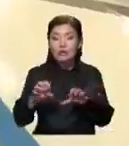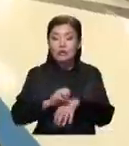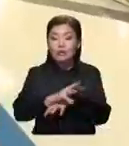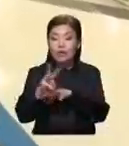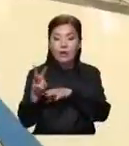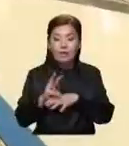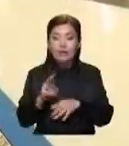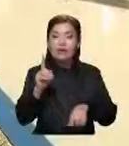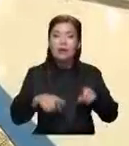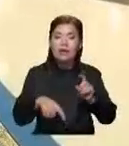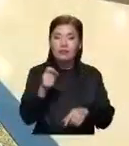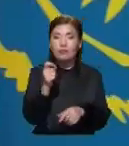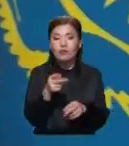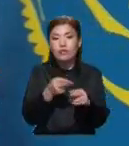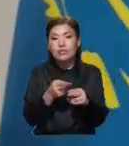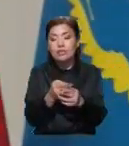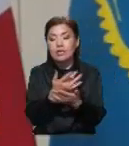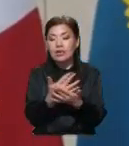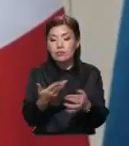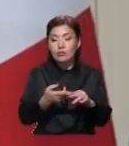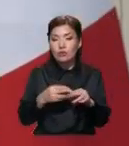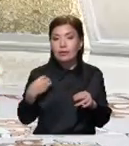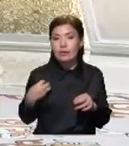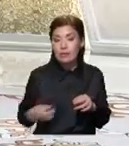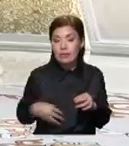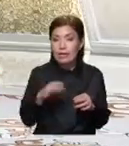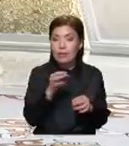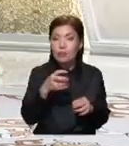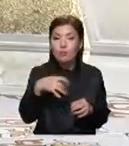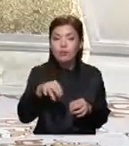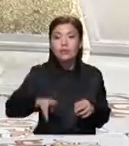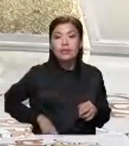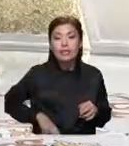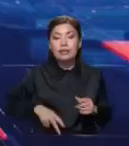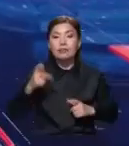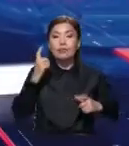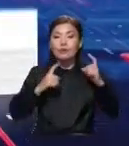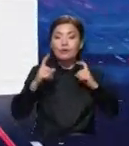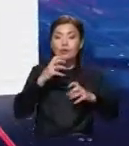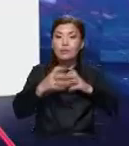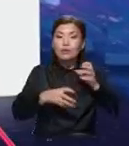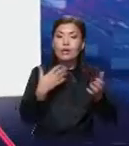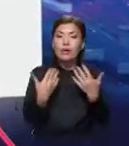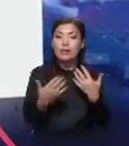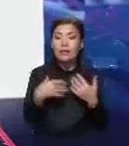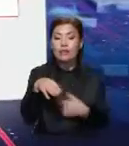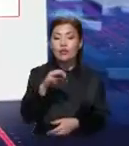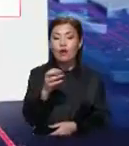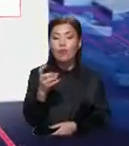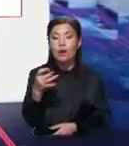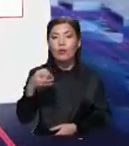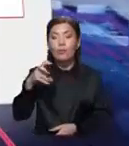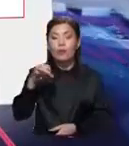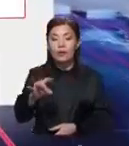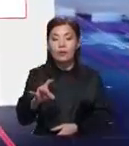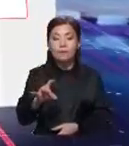поставок редкоземельных элементов. Об этом рассказал французскому изданию «Le Monde» директор французского института международных отношений Тома Гумар.